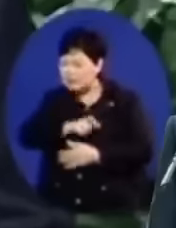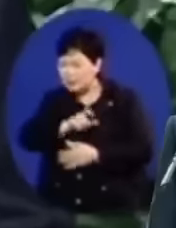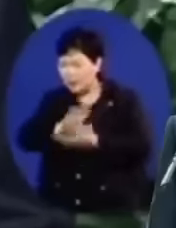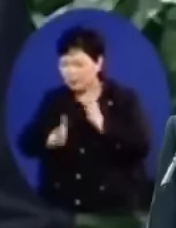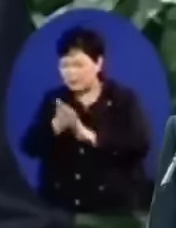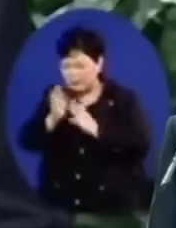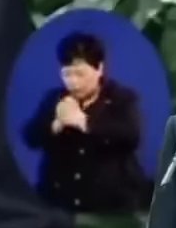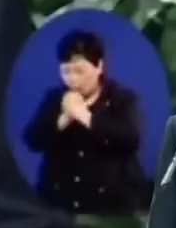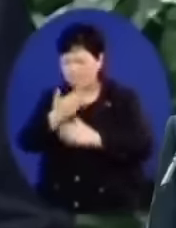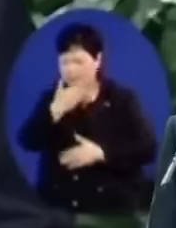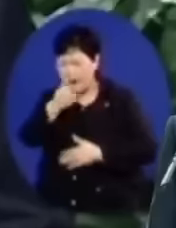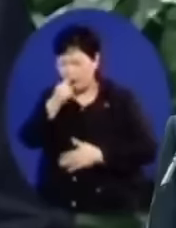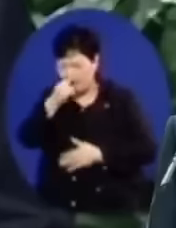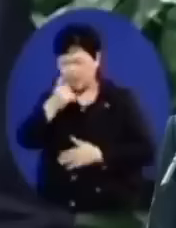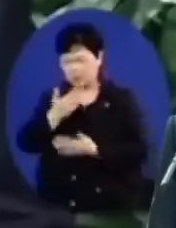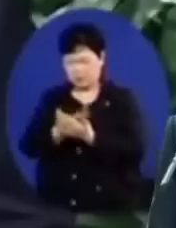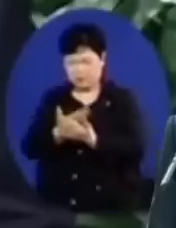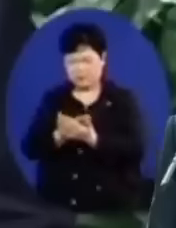기도하게 해주시옵소서.